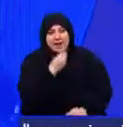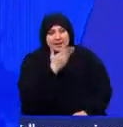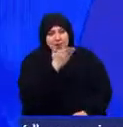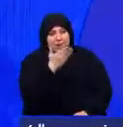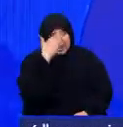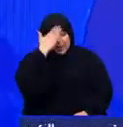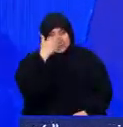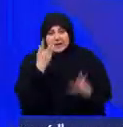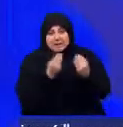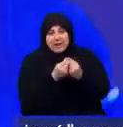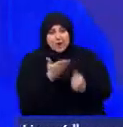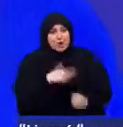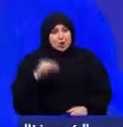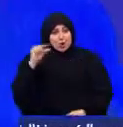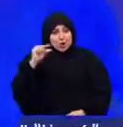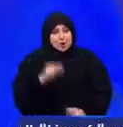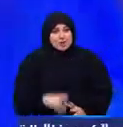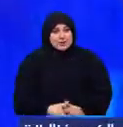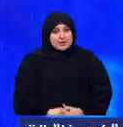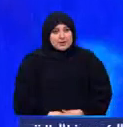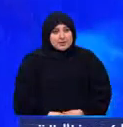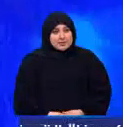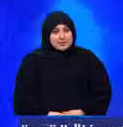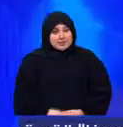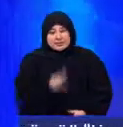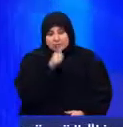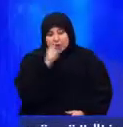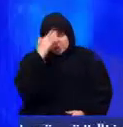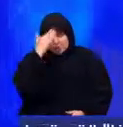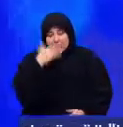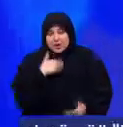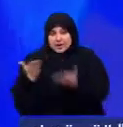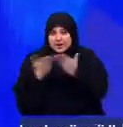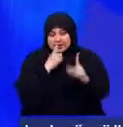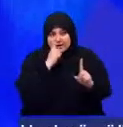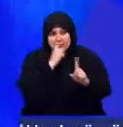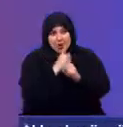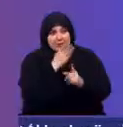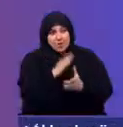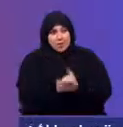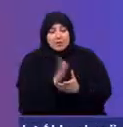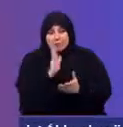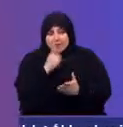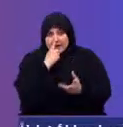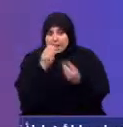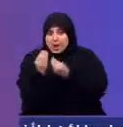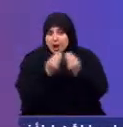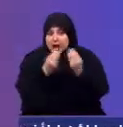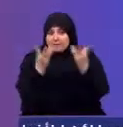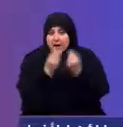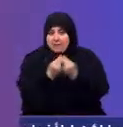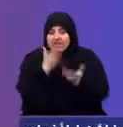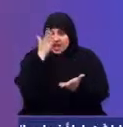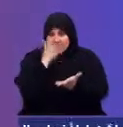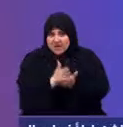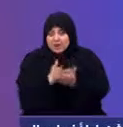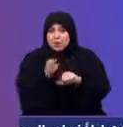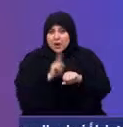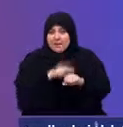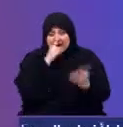معنا دكتور. أهلا وسهلا، شكرا على الاستضافة. نعم إن شاء الله راح نكمل هذا الحوار بعد هذا الفاصل